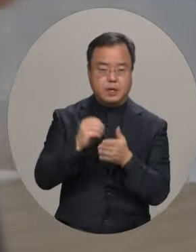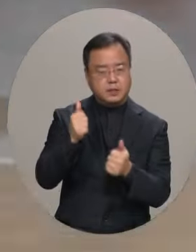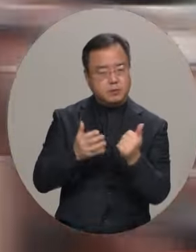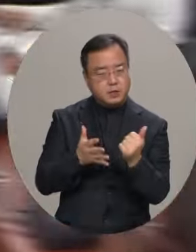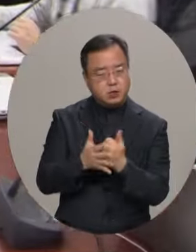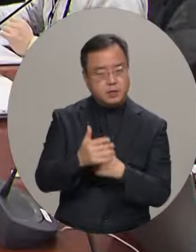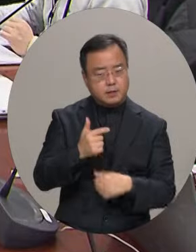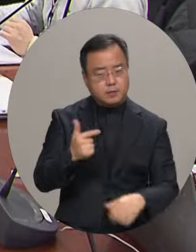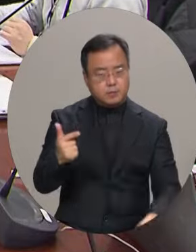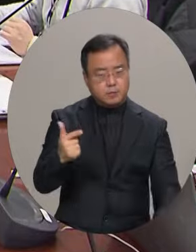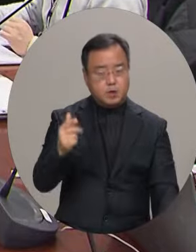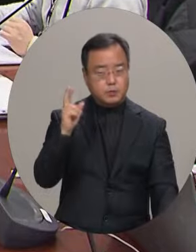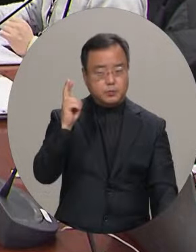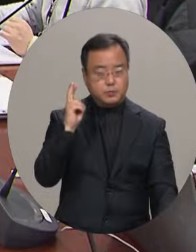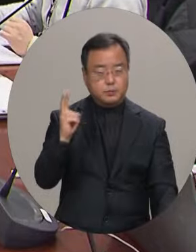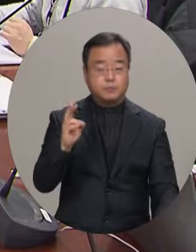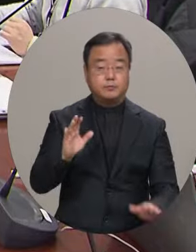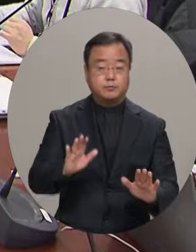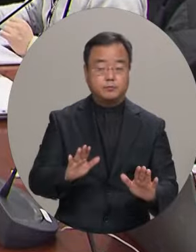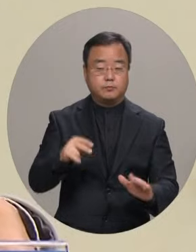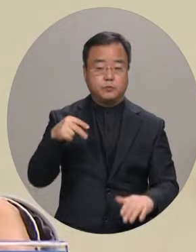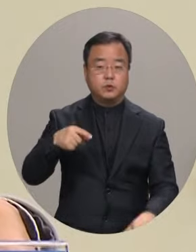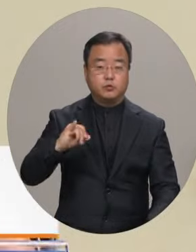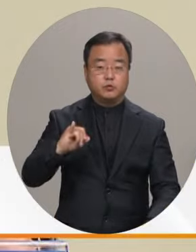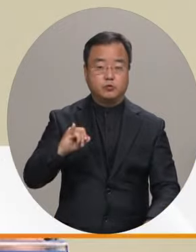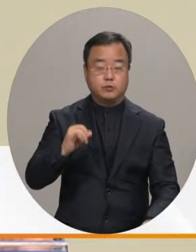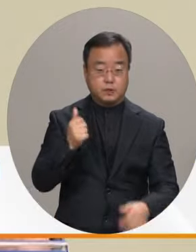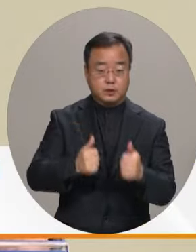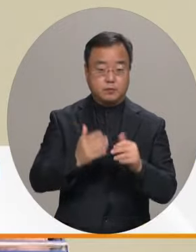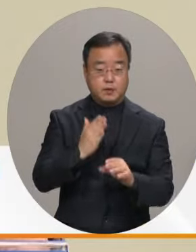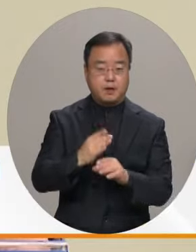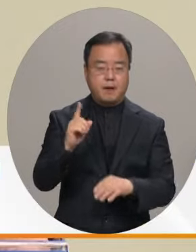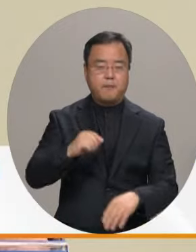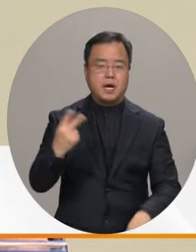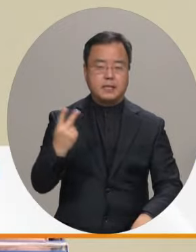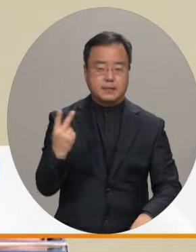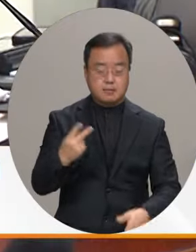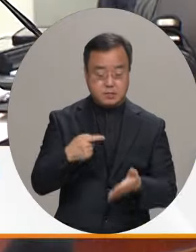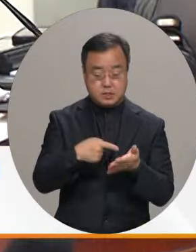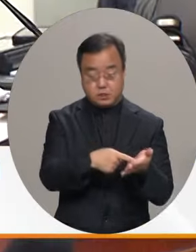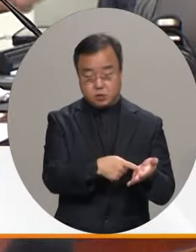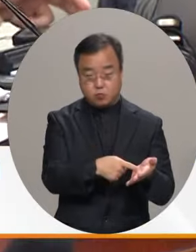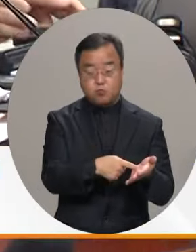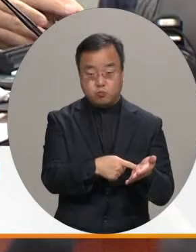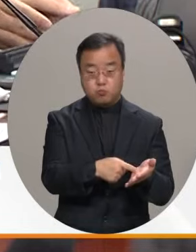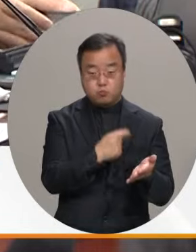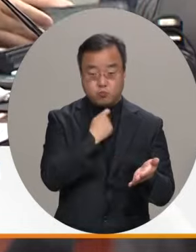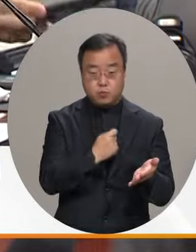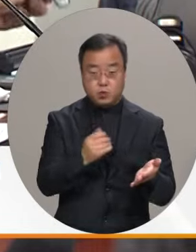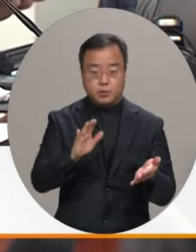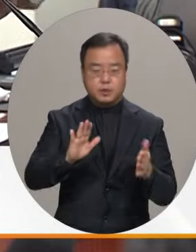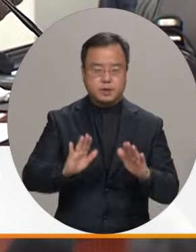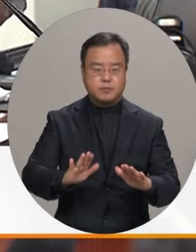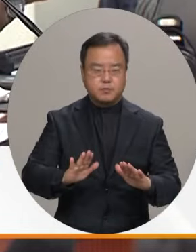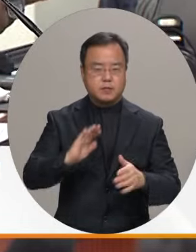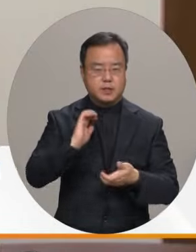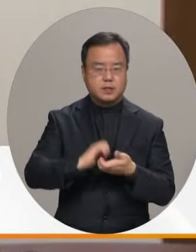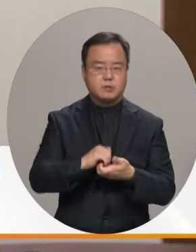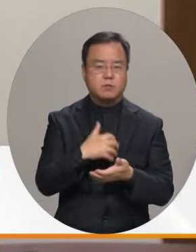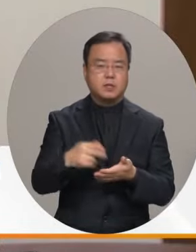나옵니다 수시전형 기준으로 올해 약 12,000명이 의대에 지원한 것으로 추산되는데 정원이 2천명이